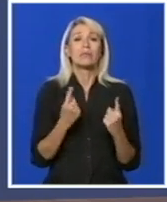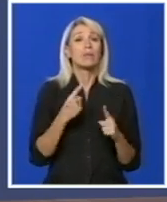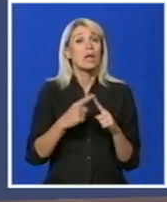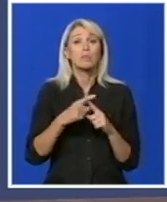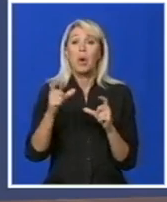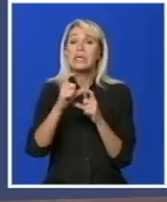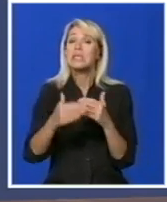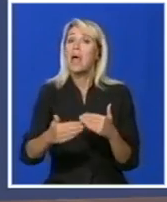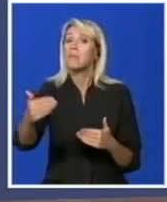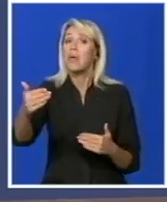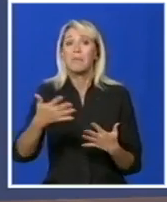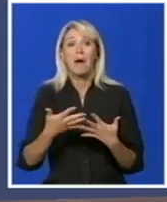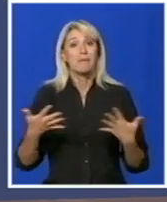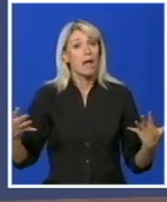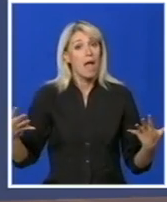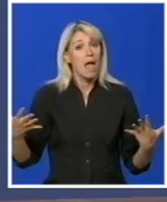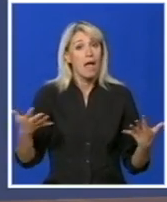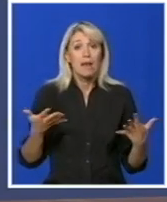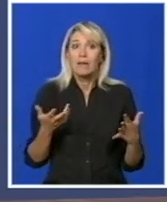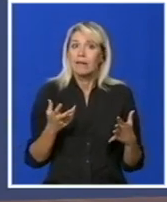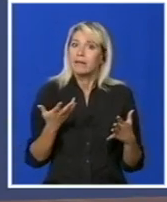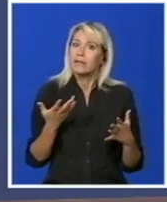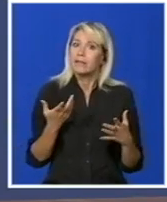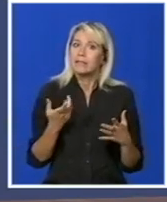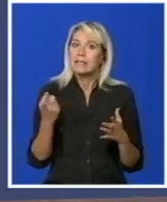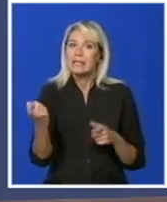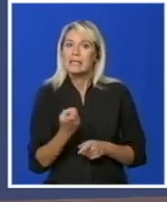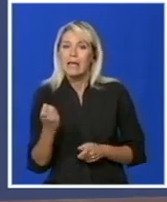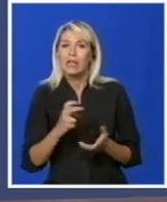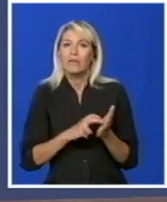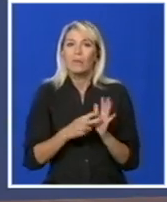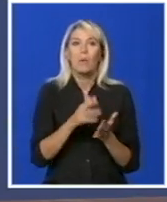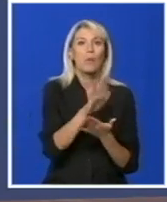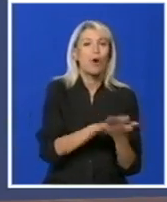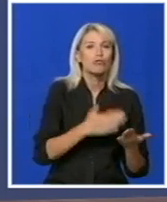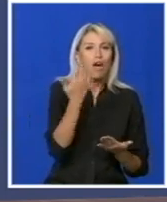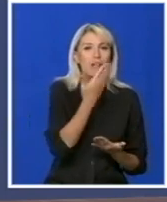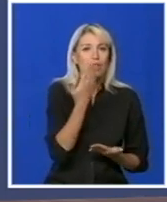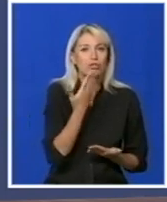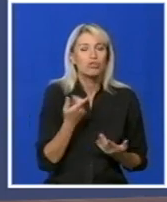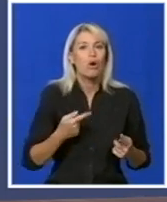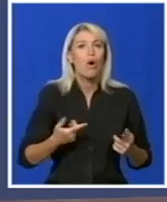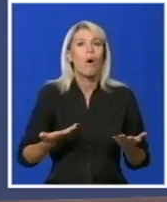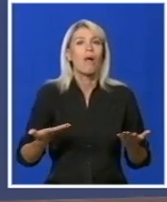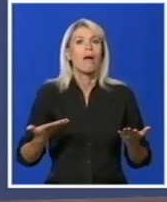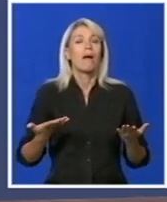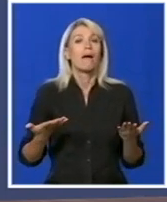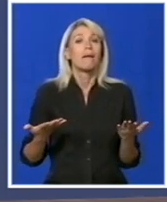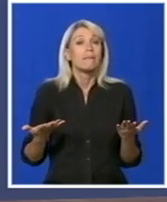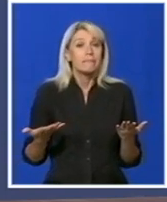veliki izazovi, početak školske godine, aktivni je ekonomski